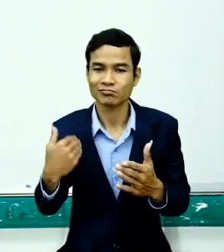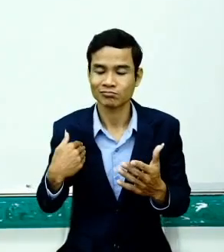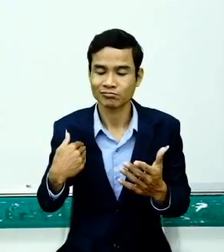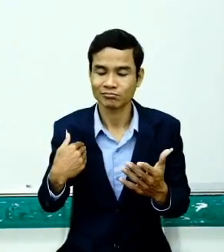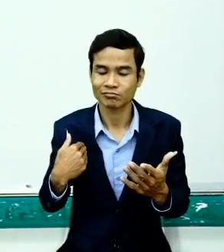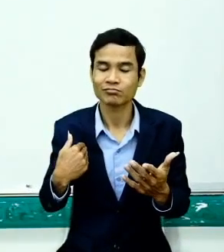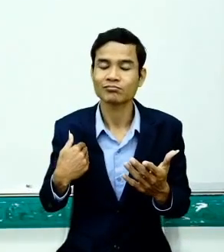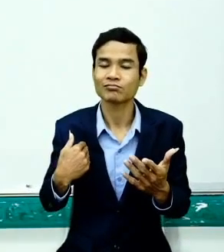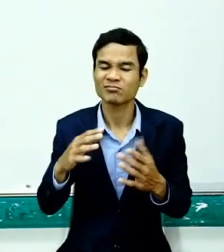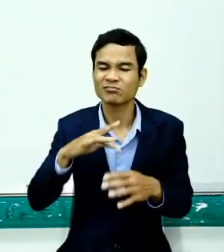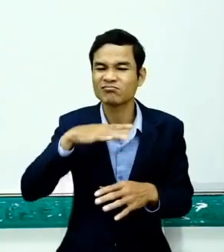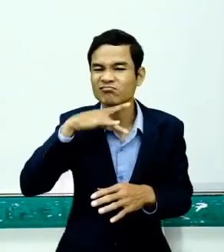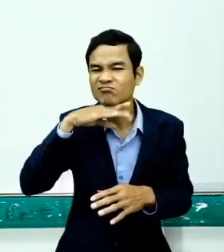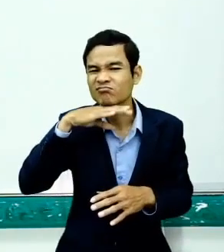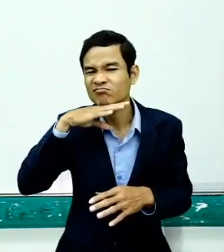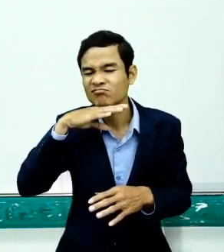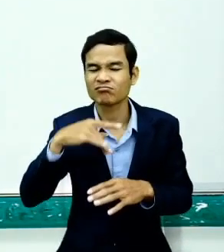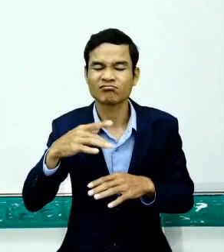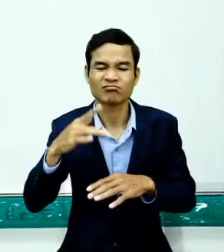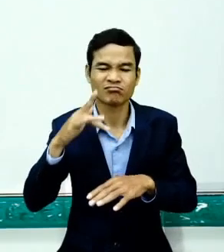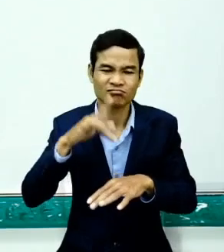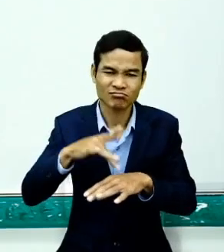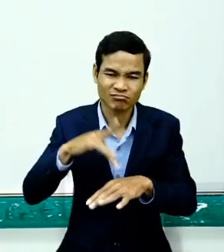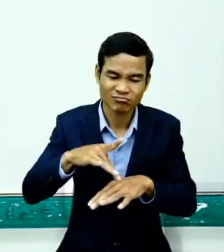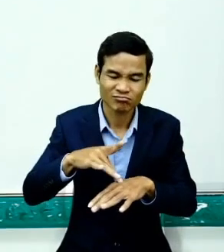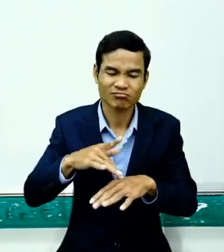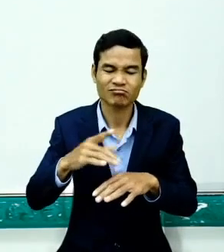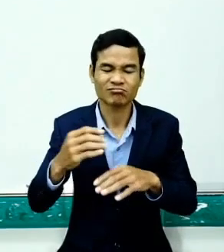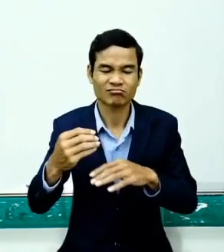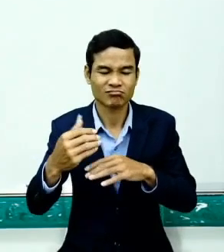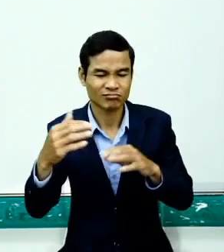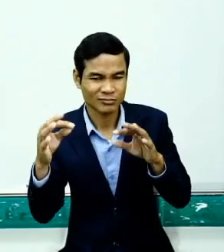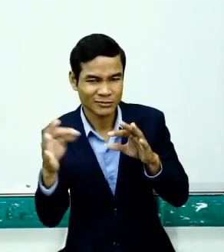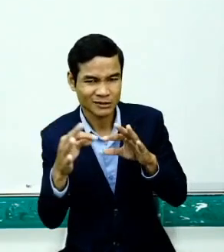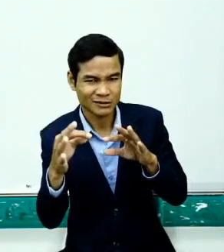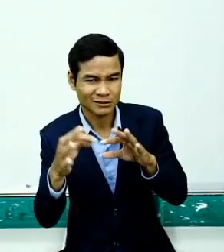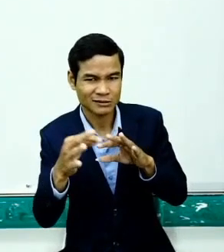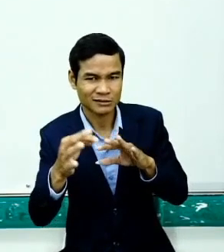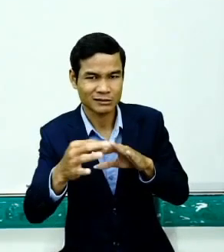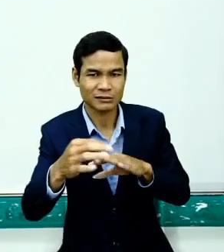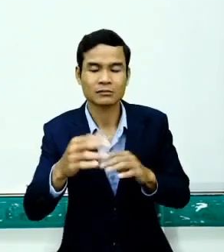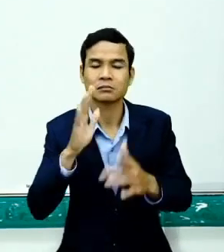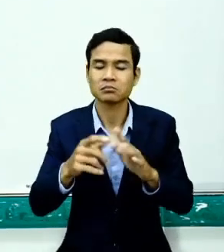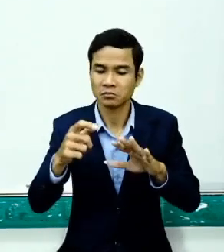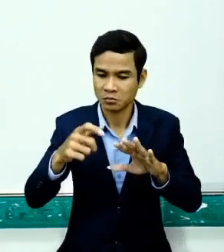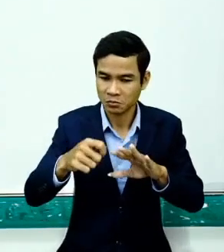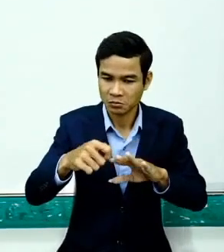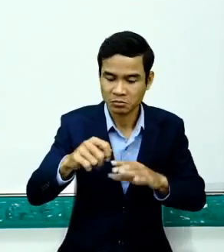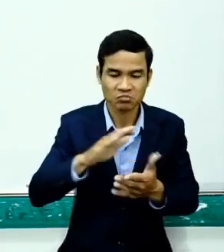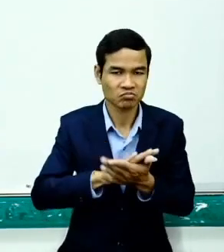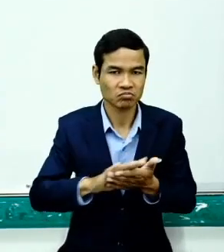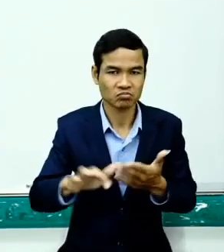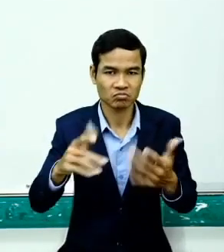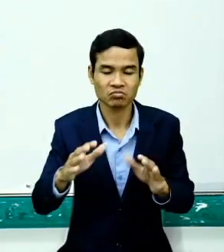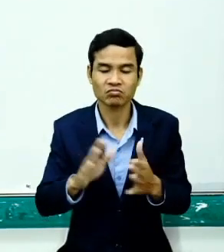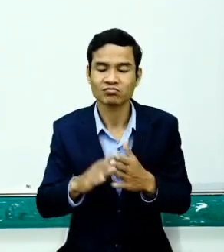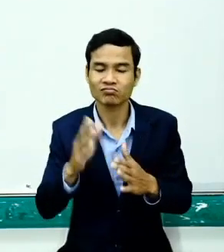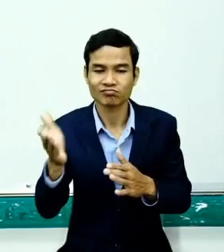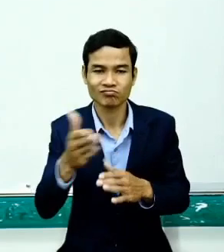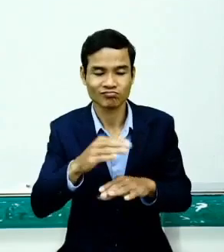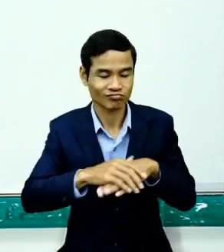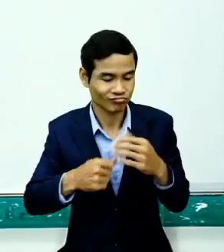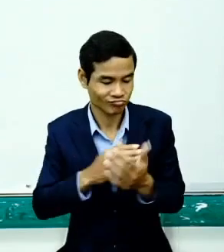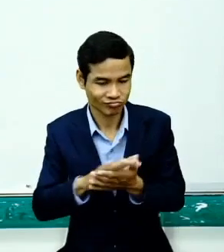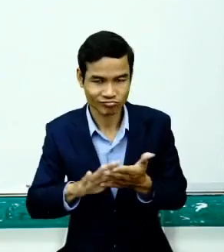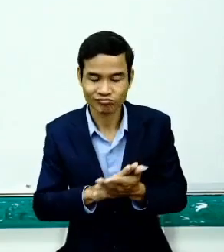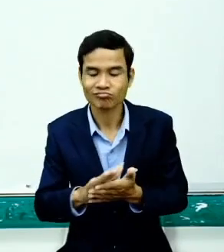ca có khóa nó bạc bồn đáy con được cho con cho con vẫn ta bà con cắt bàn sát chà hai con nó xa liêng đáy tiết